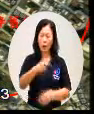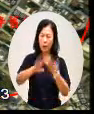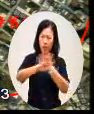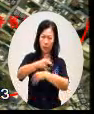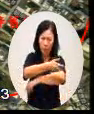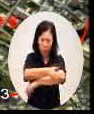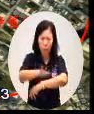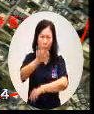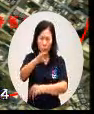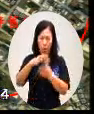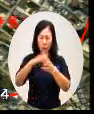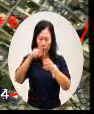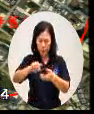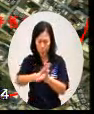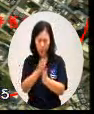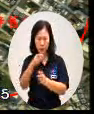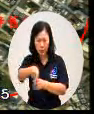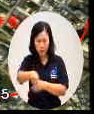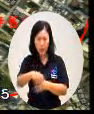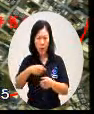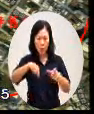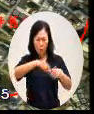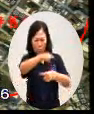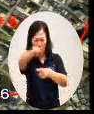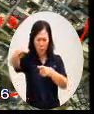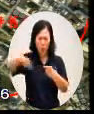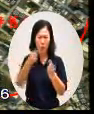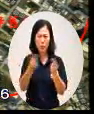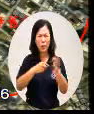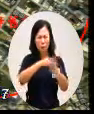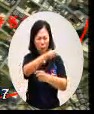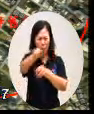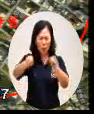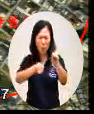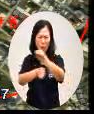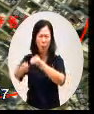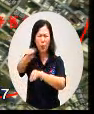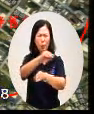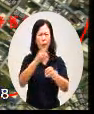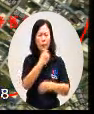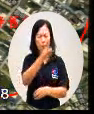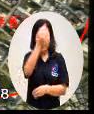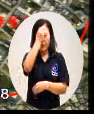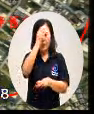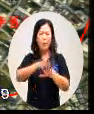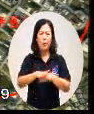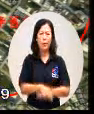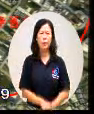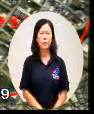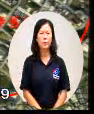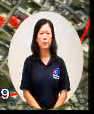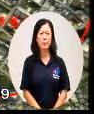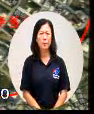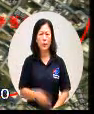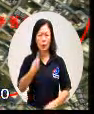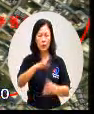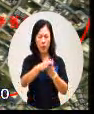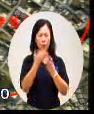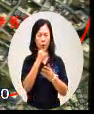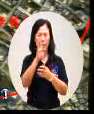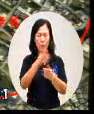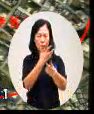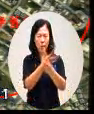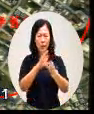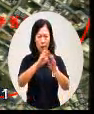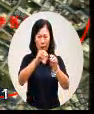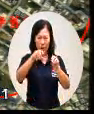所以不得不个谈，只用一个好空间呢，那三回这嘛。啊，真吼、干那目前干那存在台湾右冲后